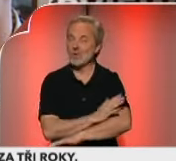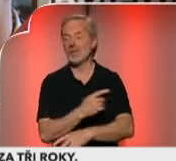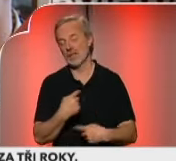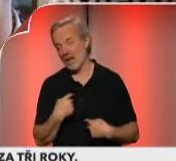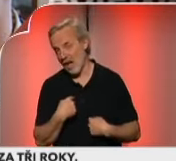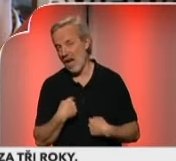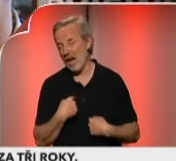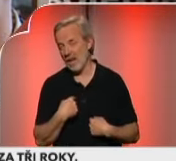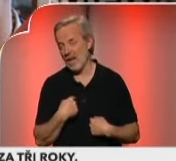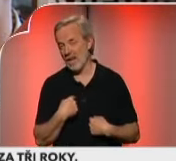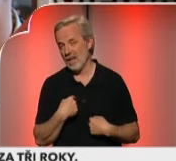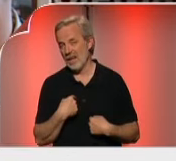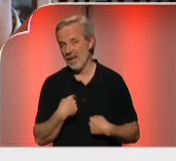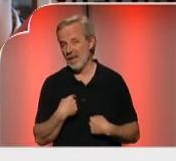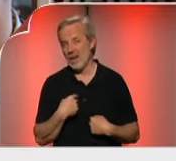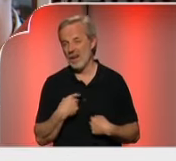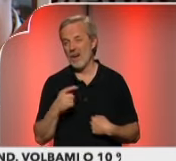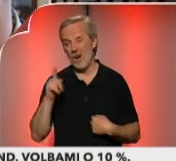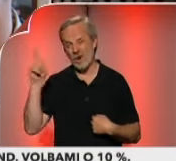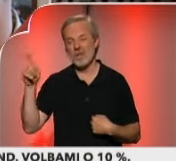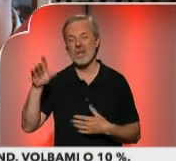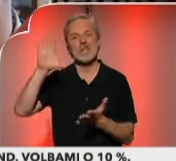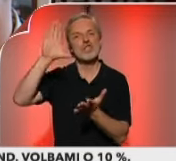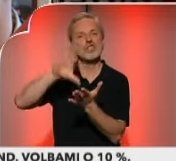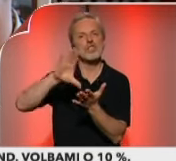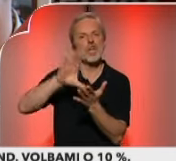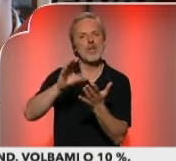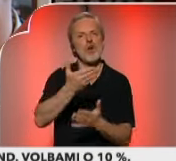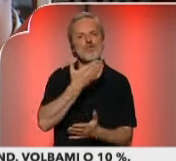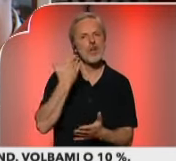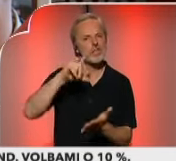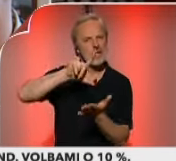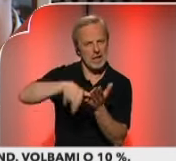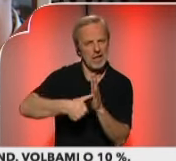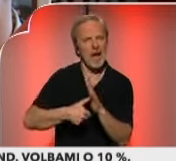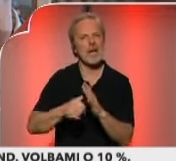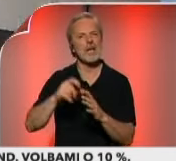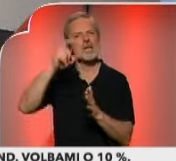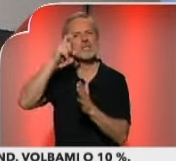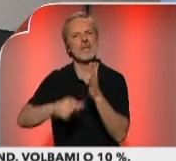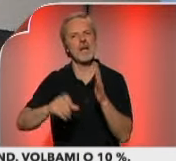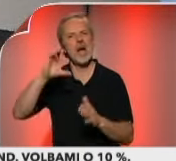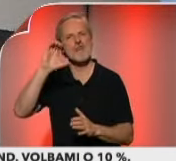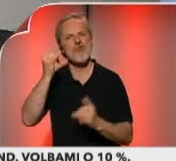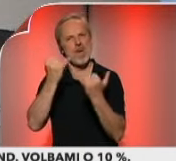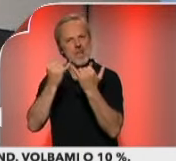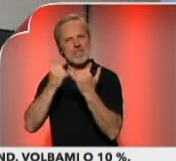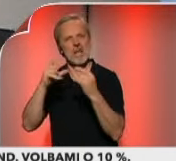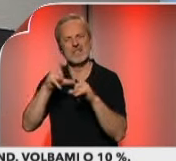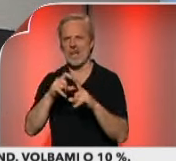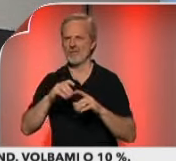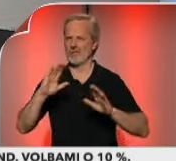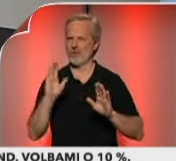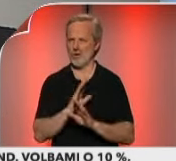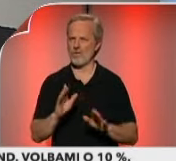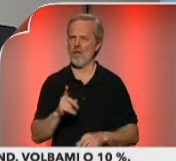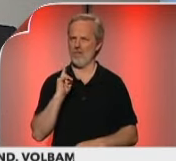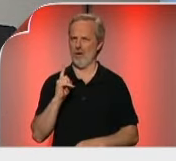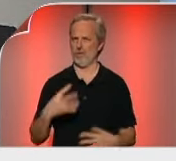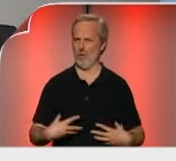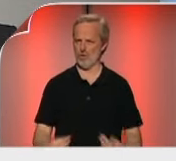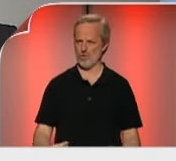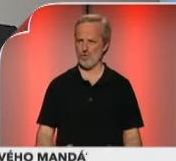že eh uznali že je potřeba eh přijmout politickou odpovědnost a odstoupit